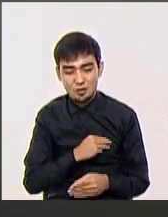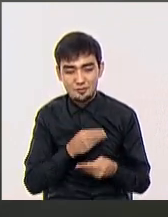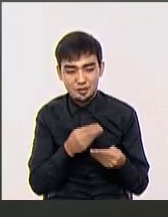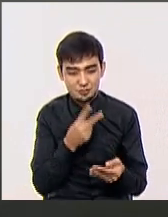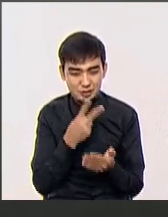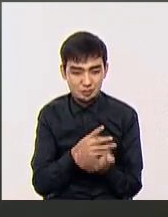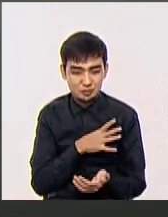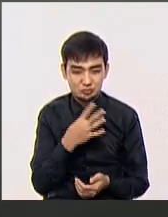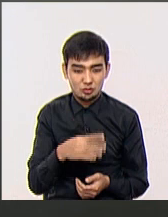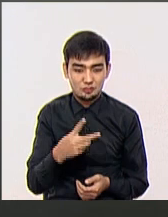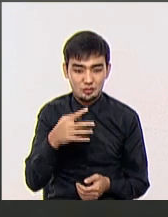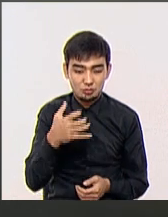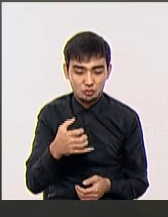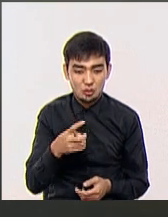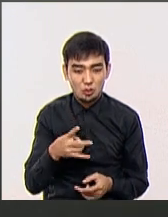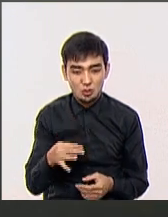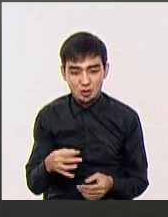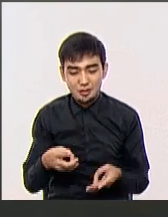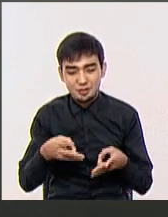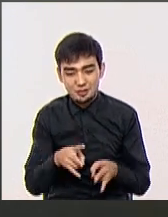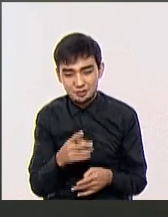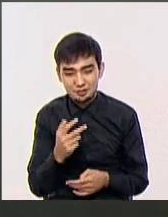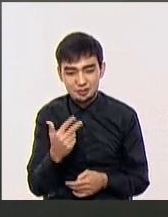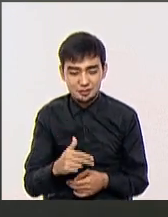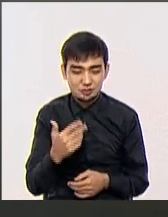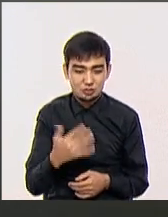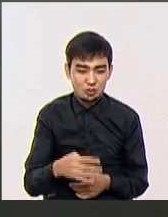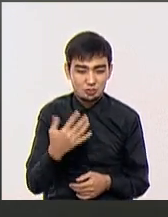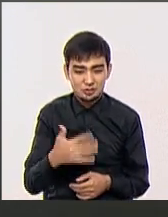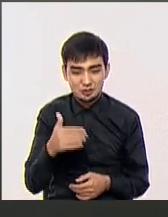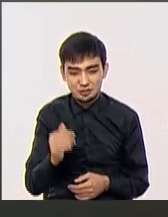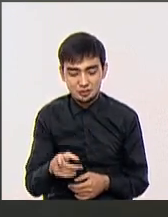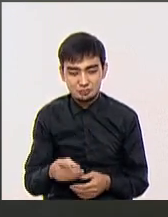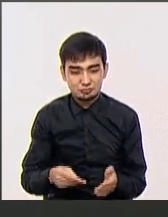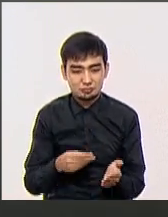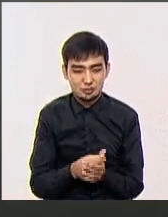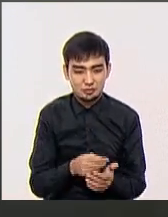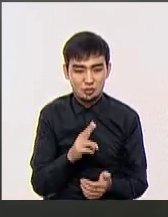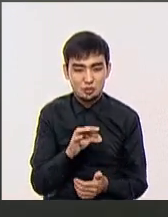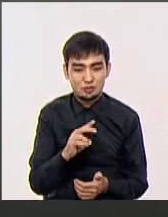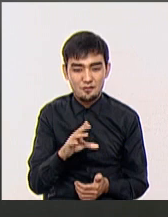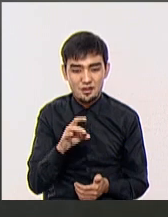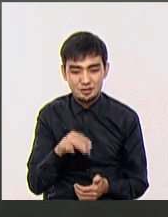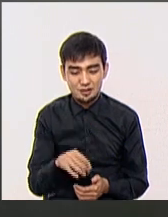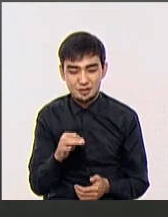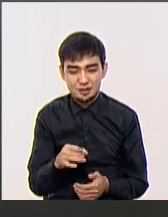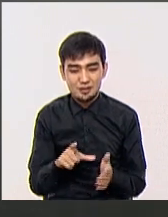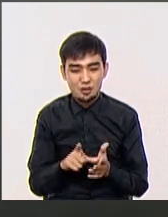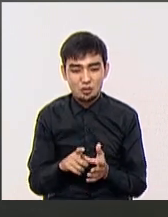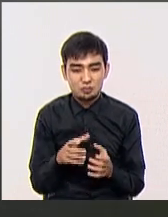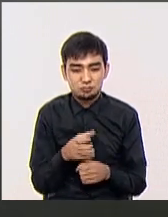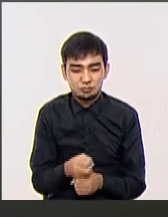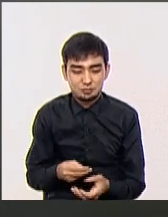указывают 42 500 остальное например 30 40 50 тысяч выдают в конвертах чтобы меньше платить налоги